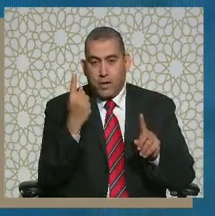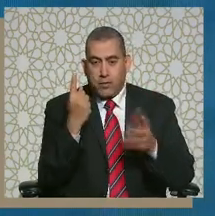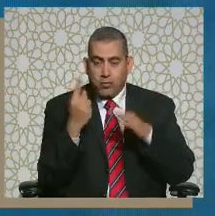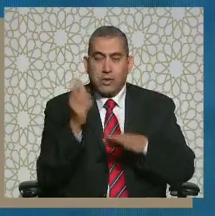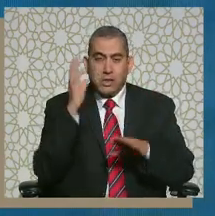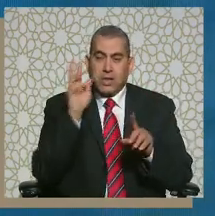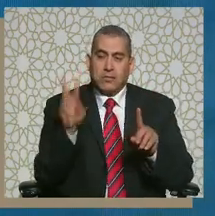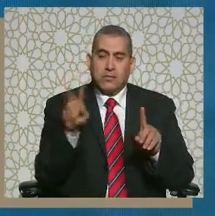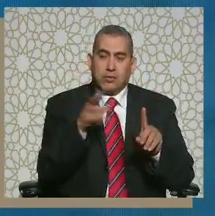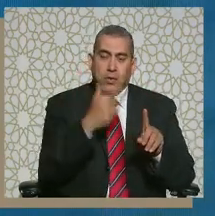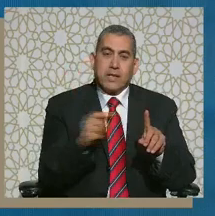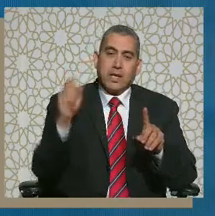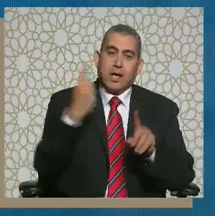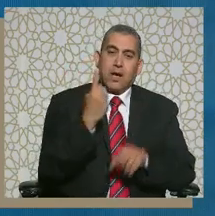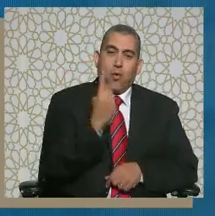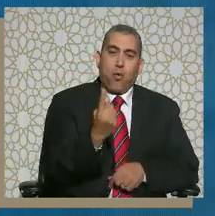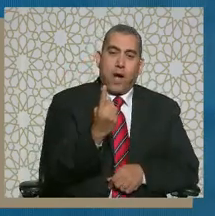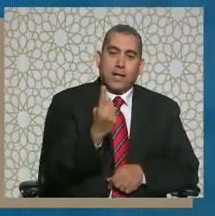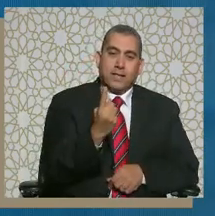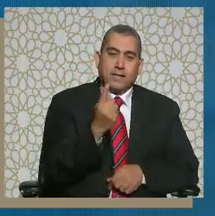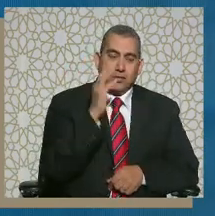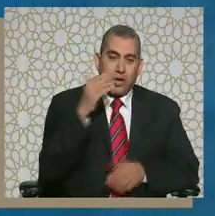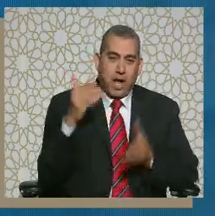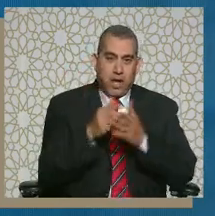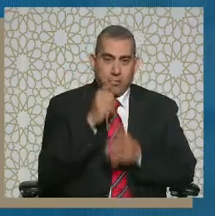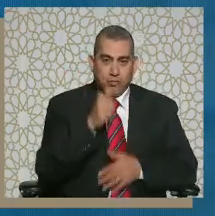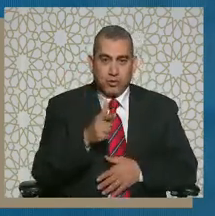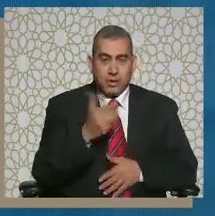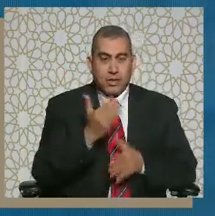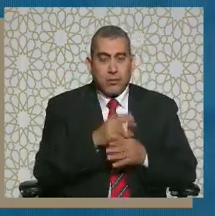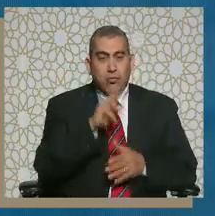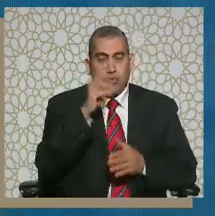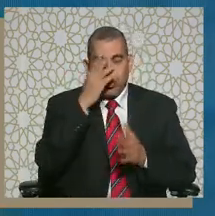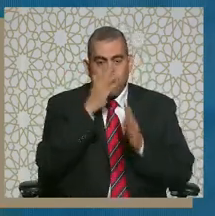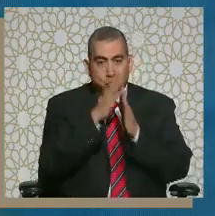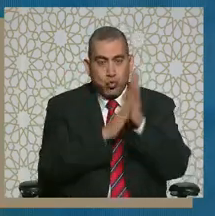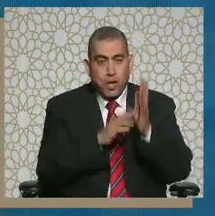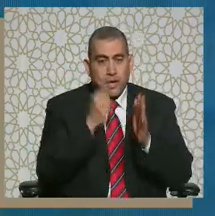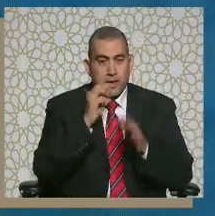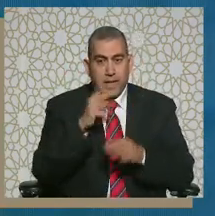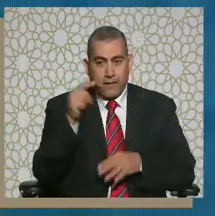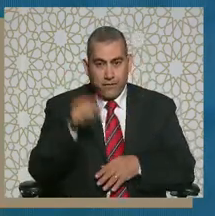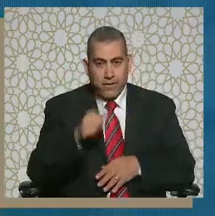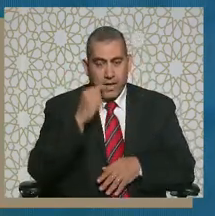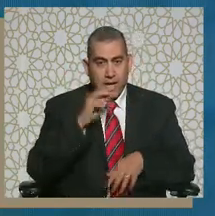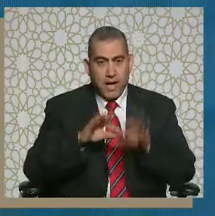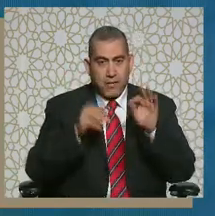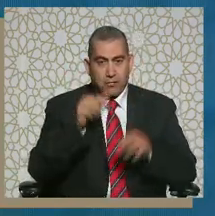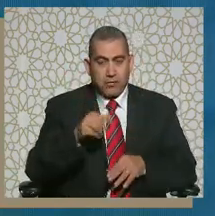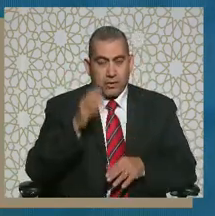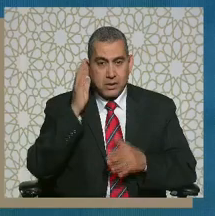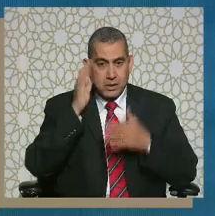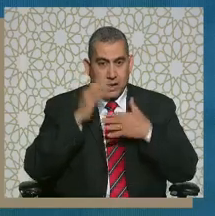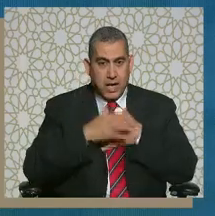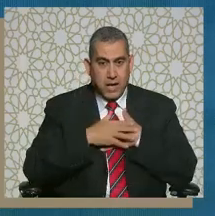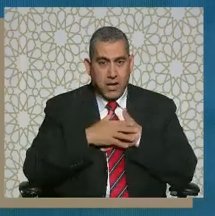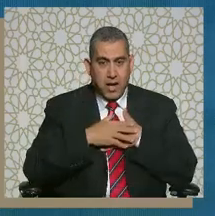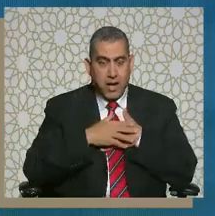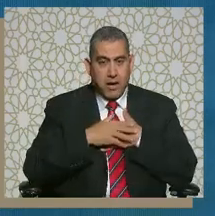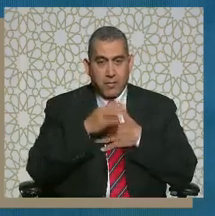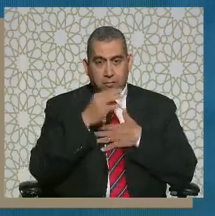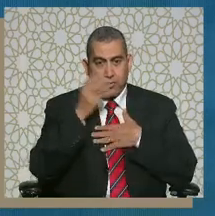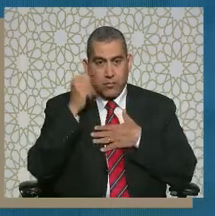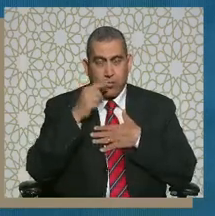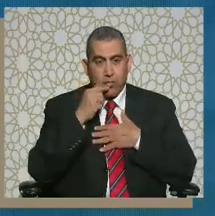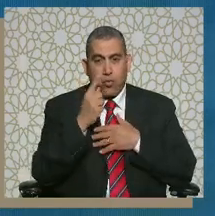ثم كان الوتر الثالث اللي انت خرجت بيه طبعا في صوره تانيه الناس بتعملها ان هي عشان ما يبقاش